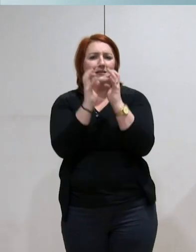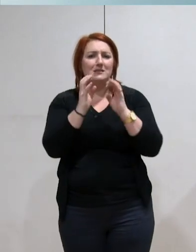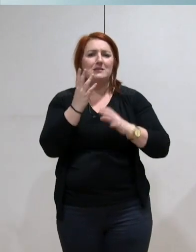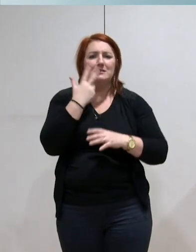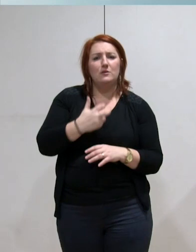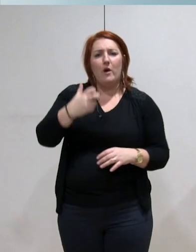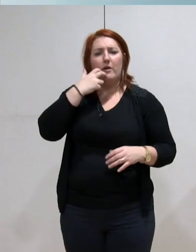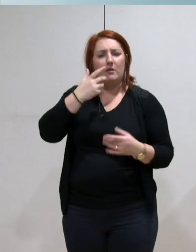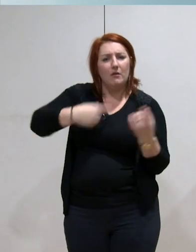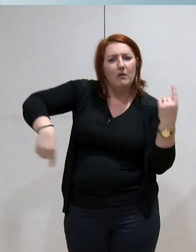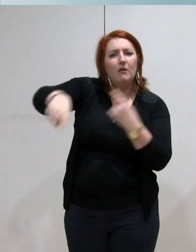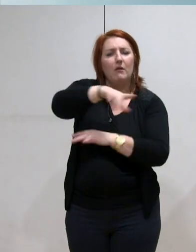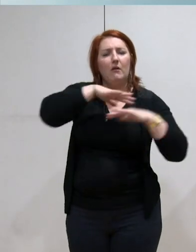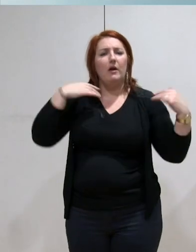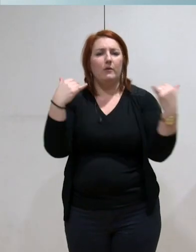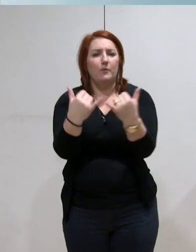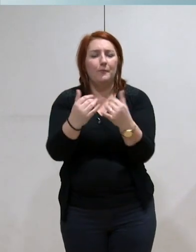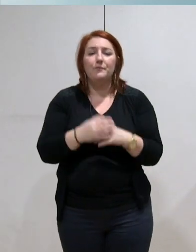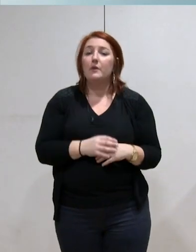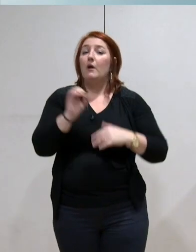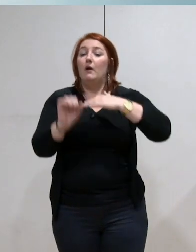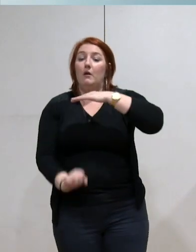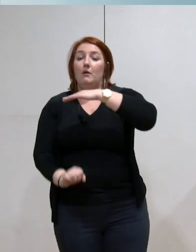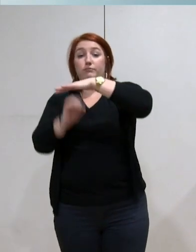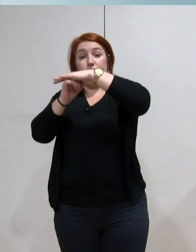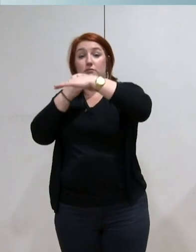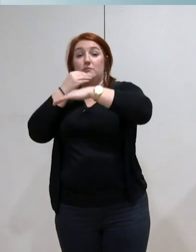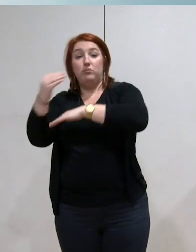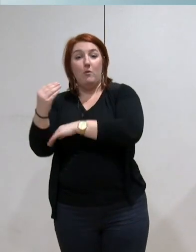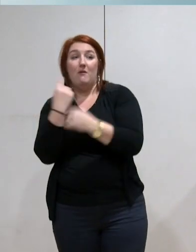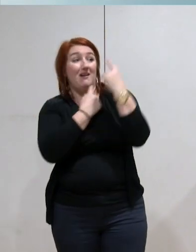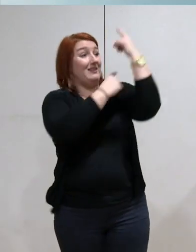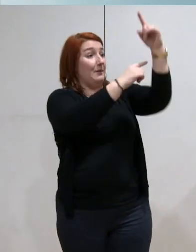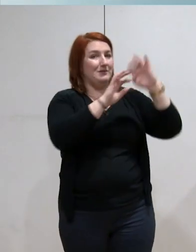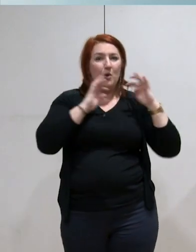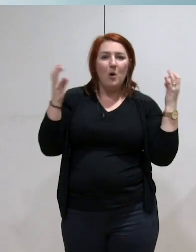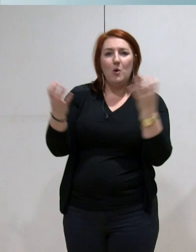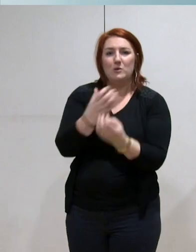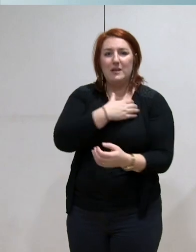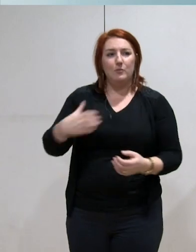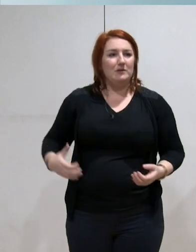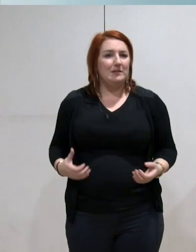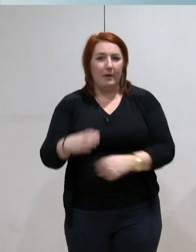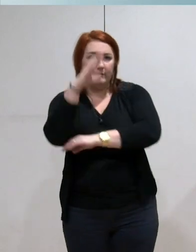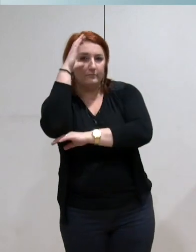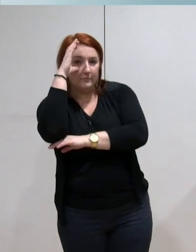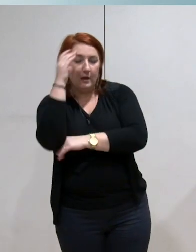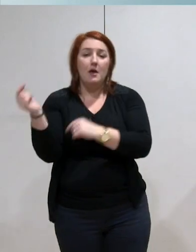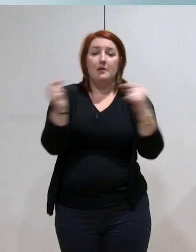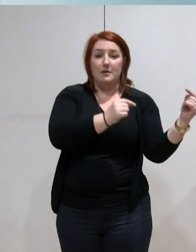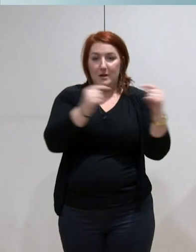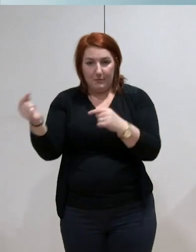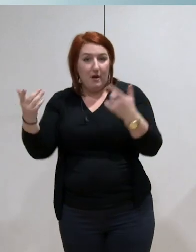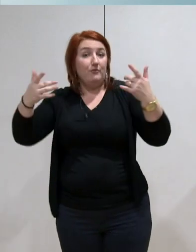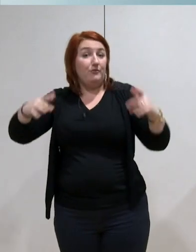atteint euh la la l'interpellation passe en conseil municipal qui après l'avoir débattu a le choix soit de l'approuver et